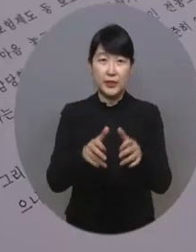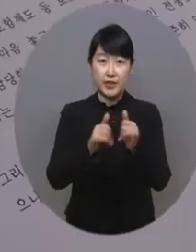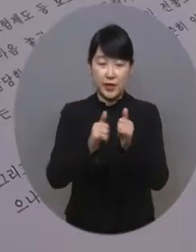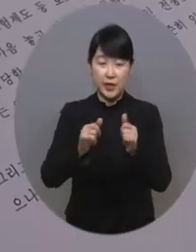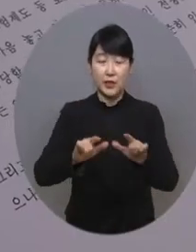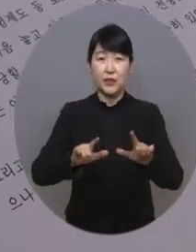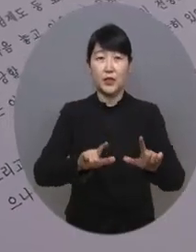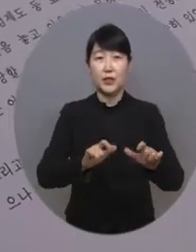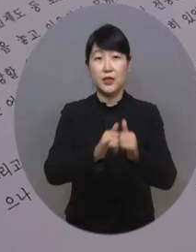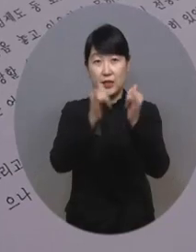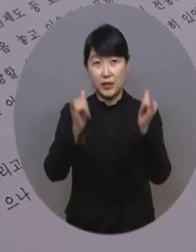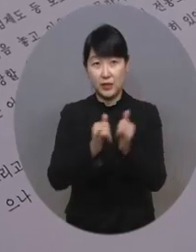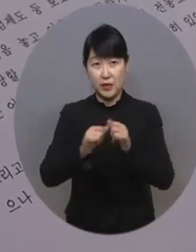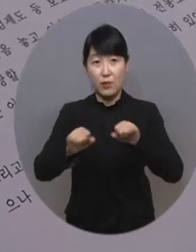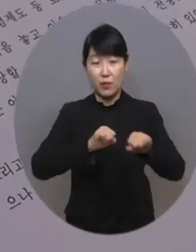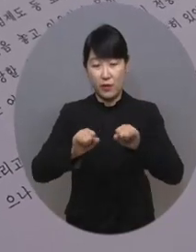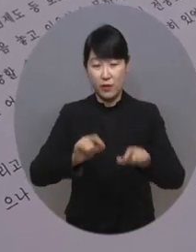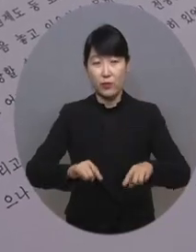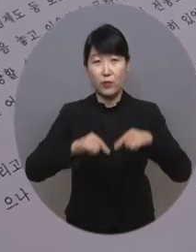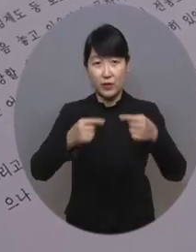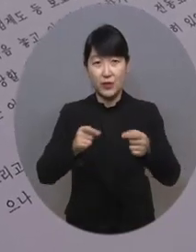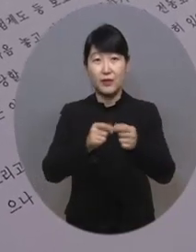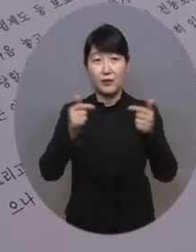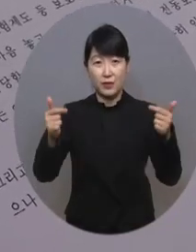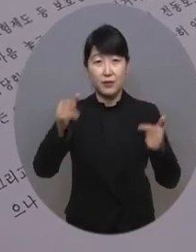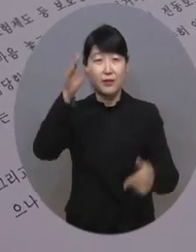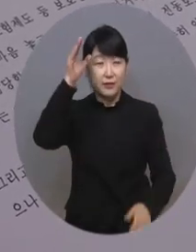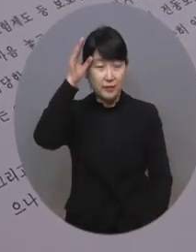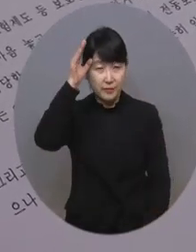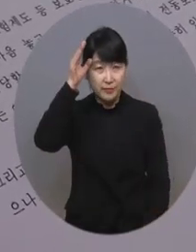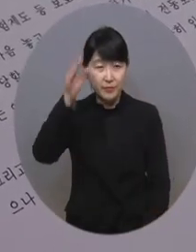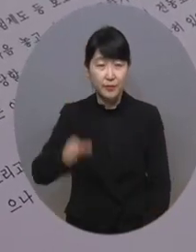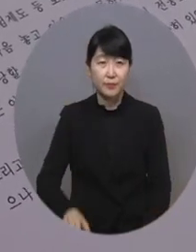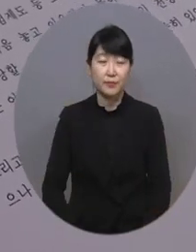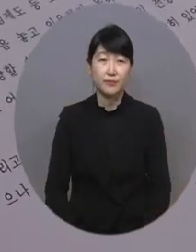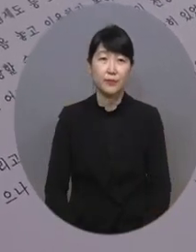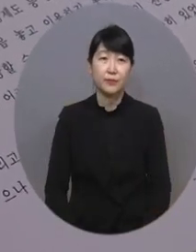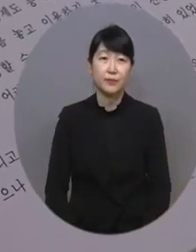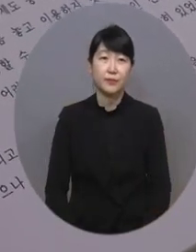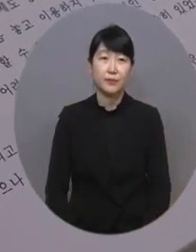사회활동 참여가 증진될 전망입니다. 복지TV 뉴스 김정현입니다.